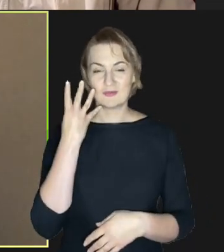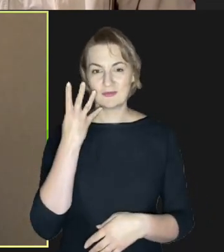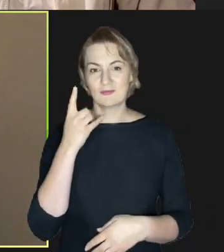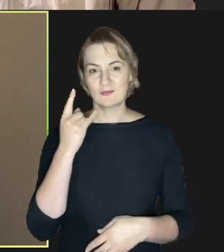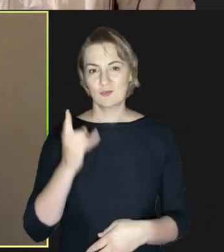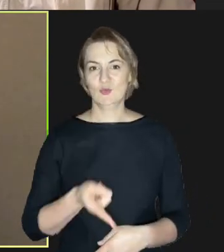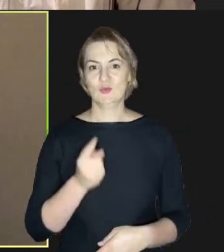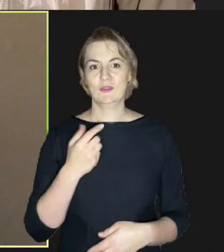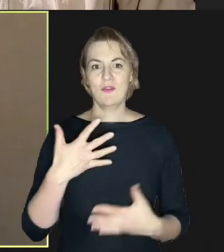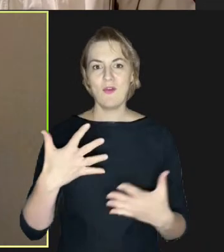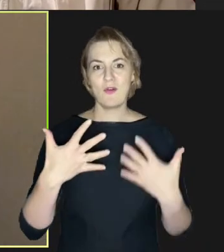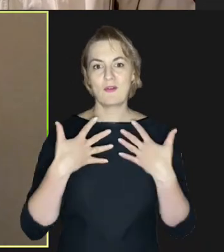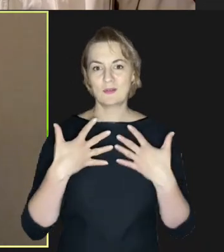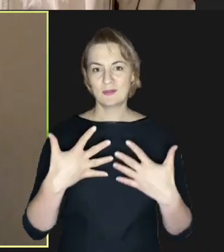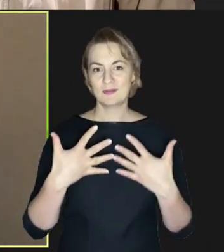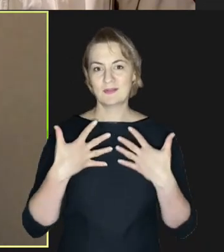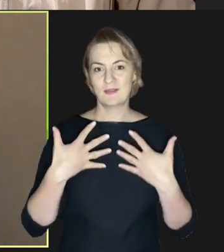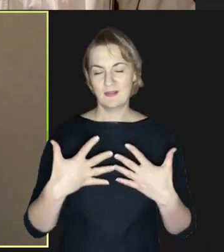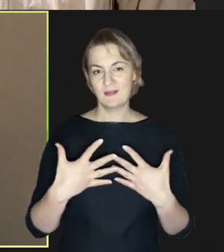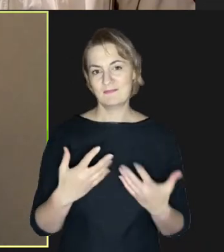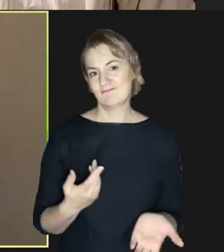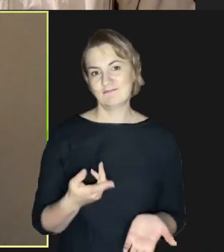przerwy oddychać, tak?